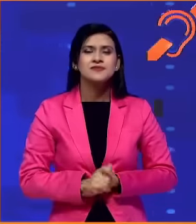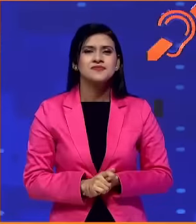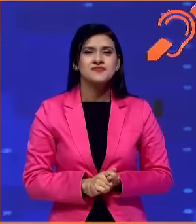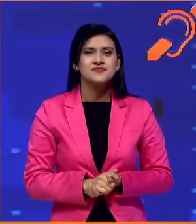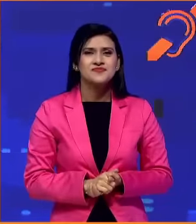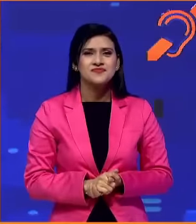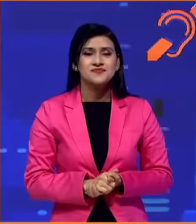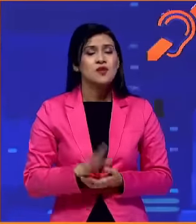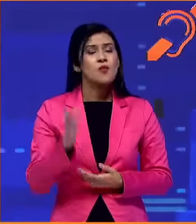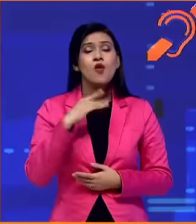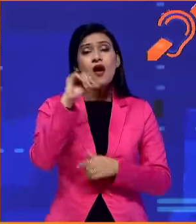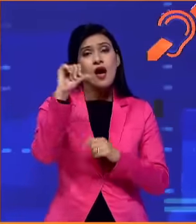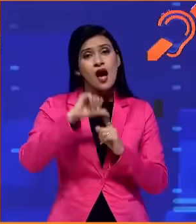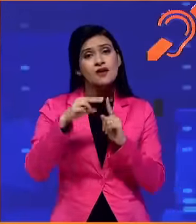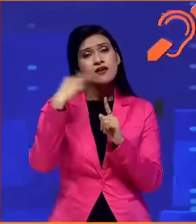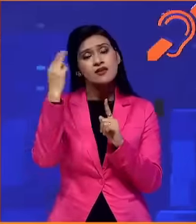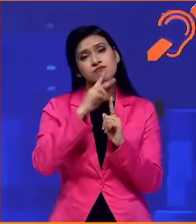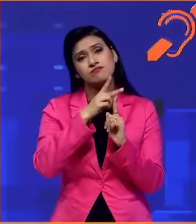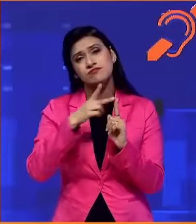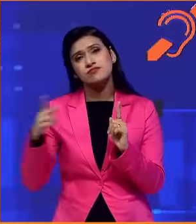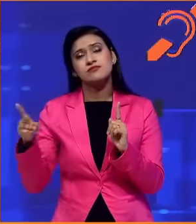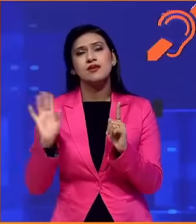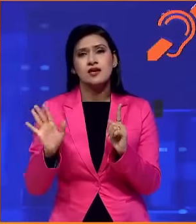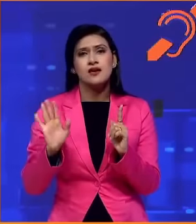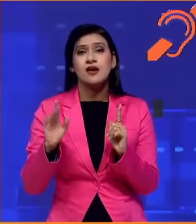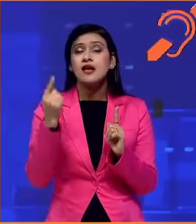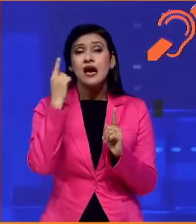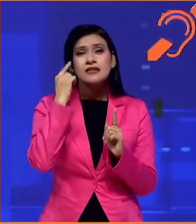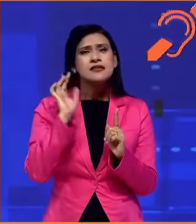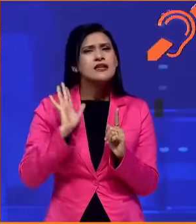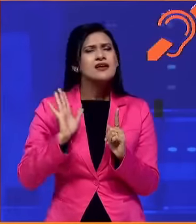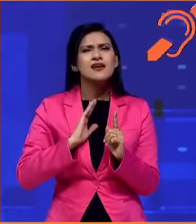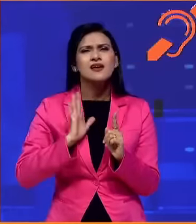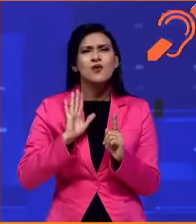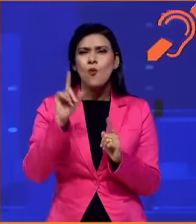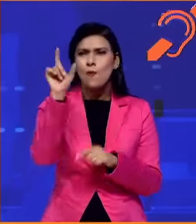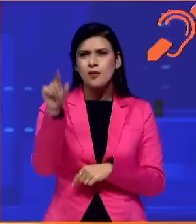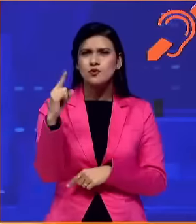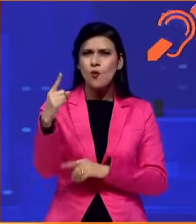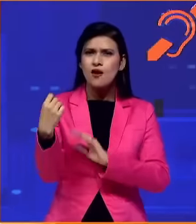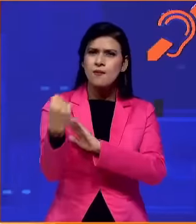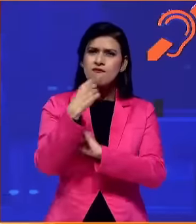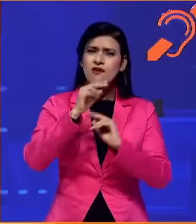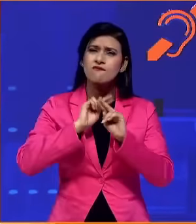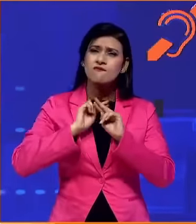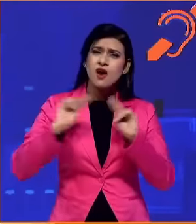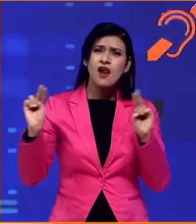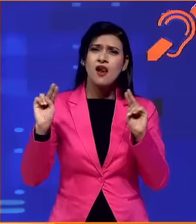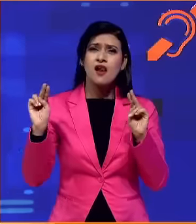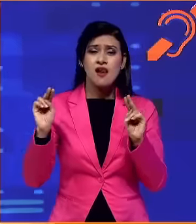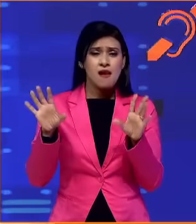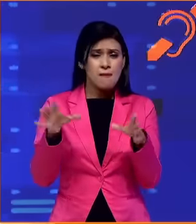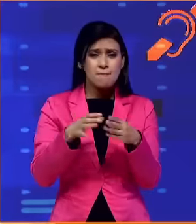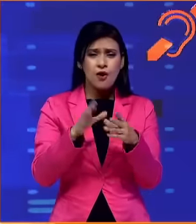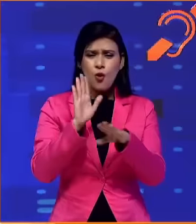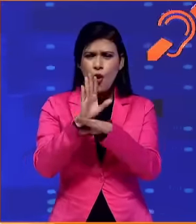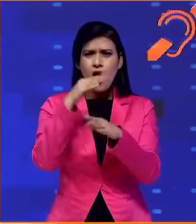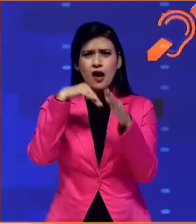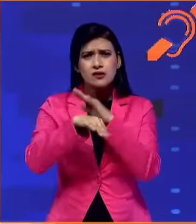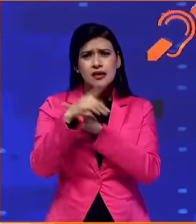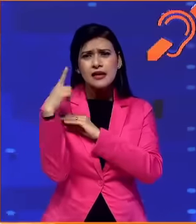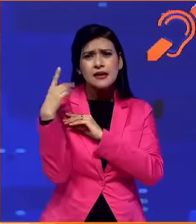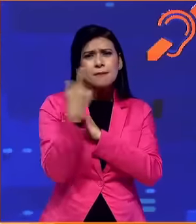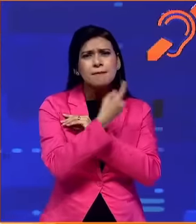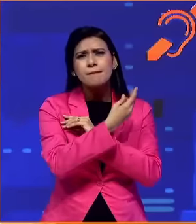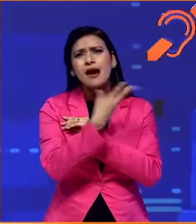हैं। हमइसबारेमेंपहलेहीचर्चाकरचुकेहैं।लेकिनमेरा मानना ​​हैकिकोईएकव्यक्ति हारयाजीतकाकारणनहींबनसकता।यहबहुतबड़ीपार्टीहै। यहांबहुतसारेनेता